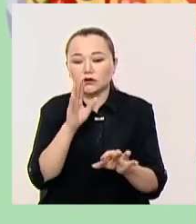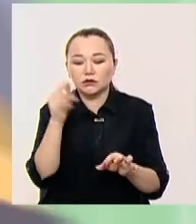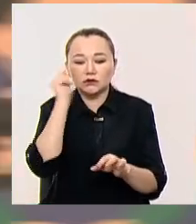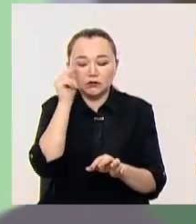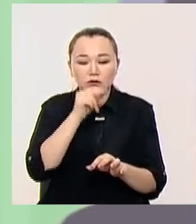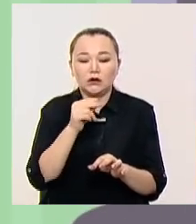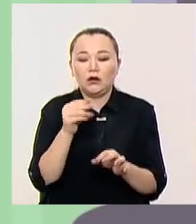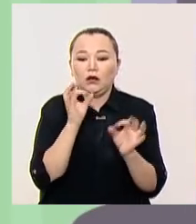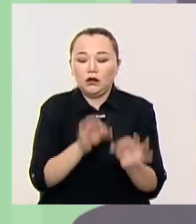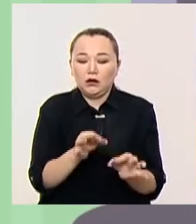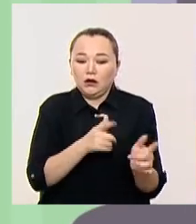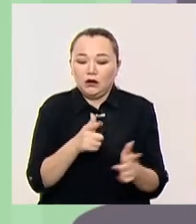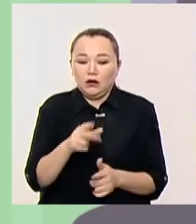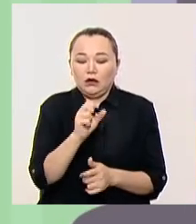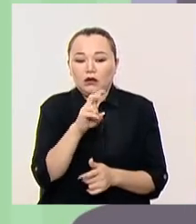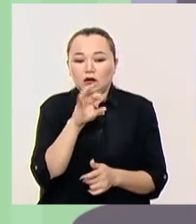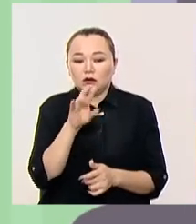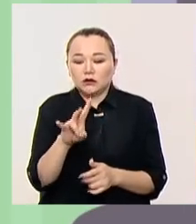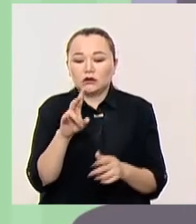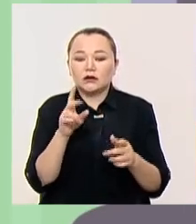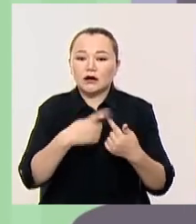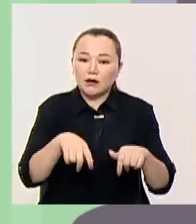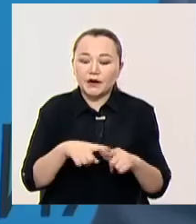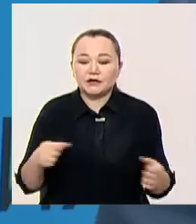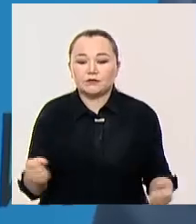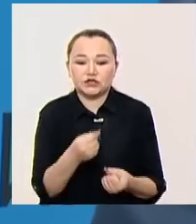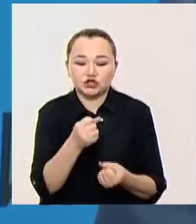әдістемелік кешенді әзірлеуге Данон компаниясы демеушілік жасаған.